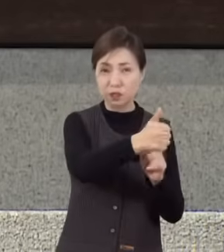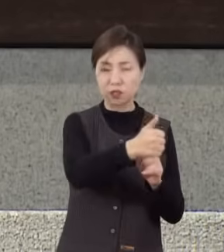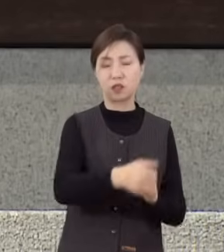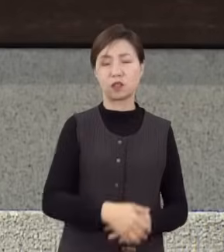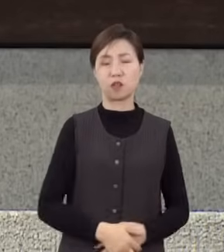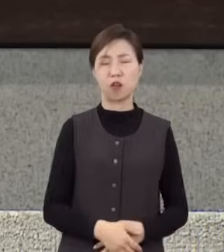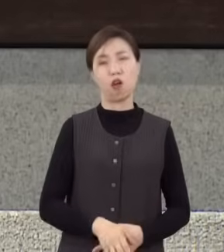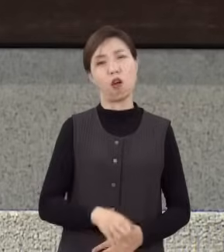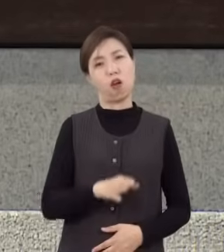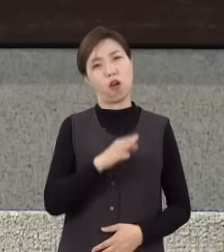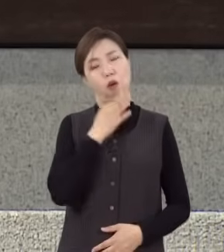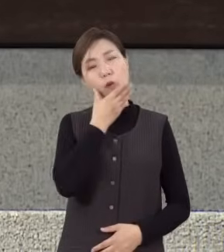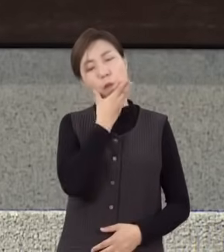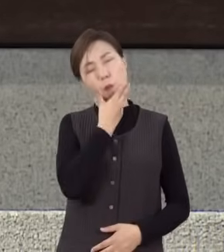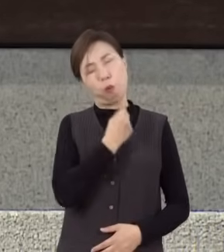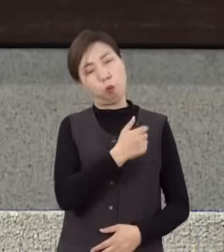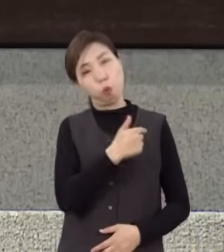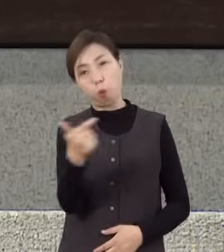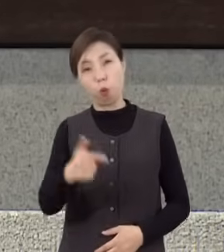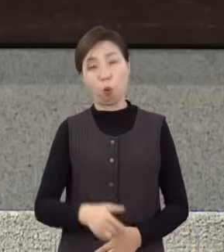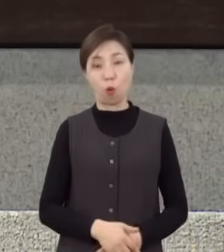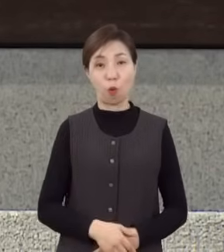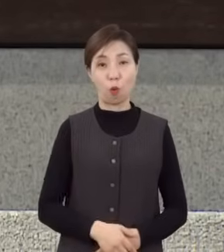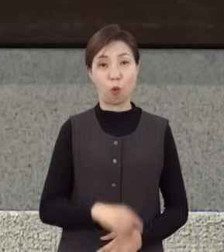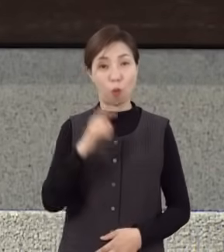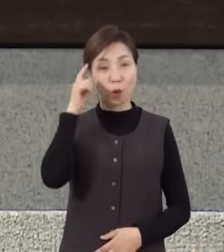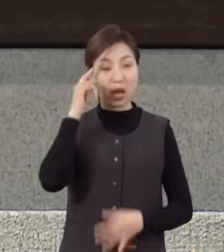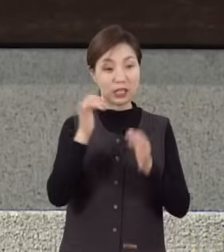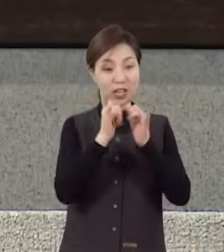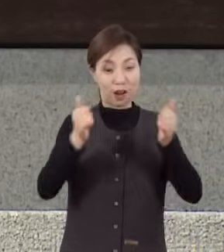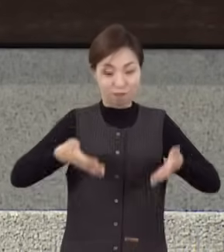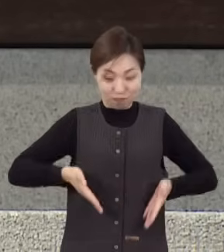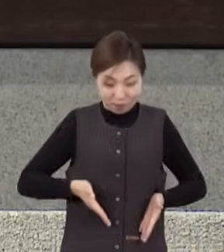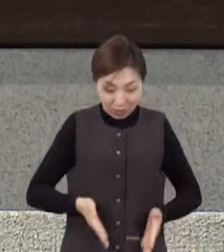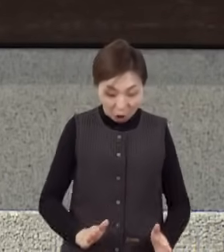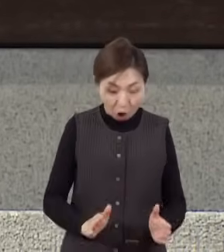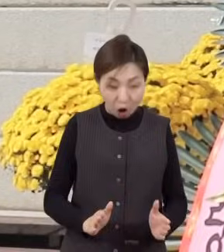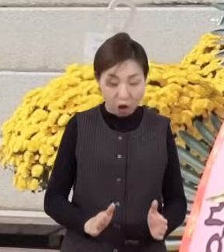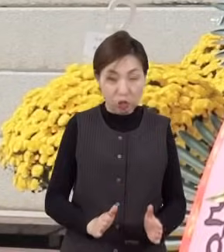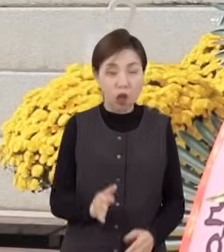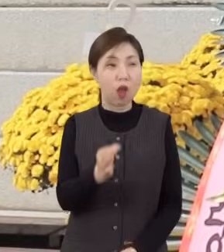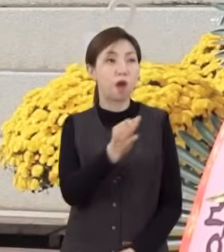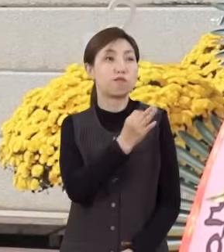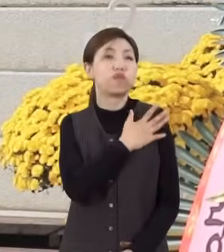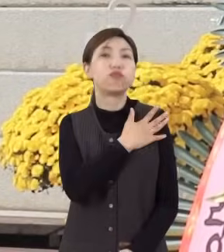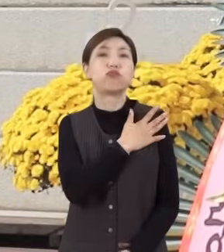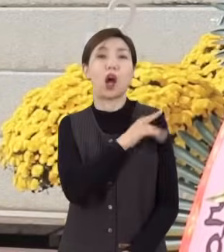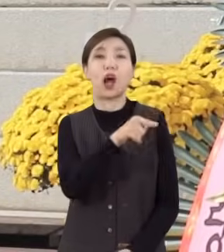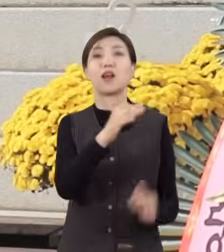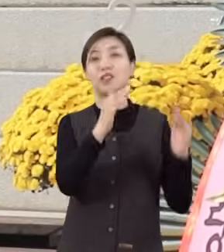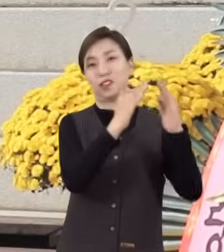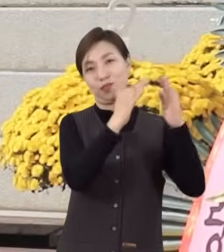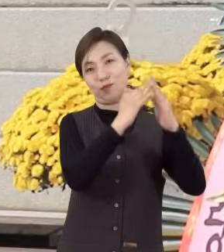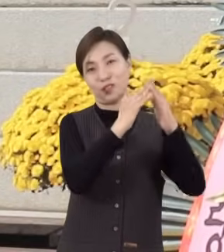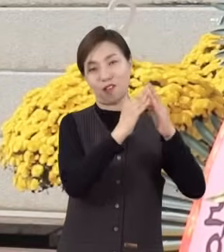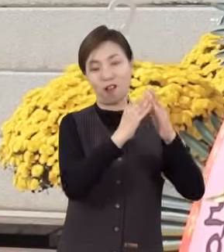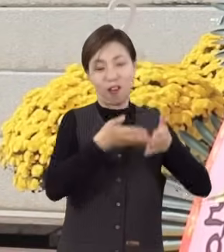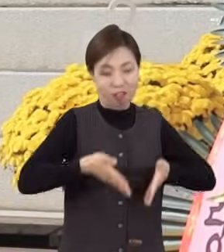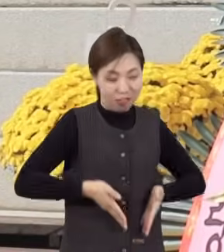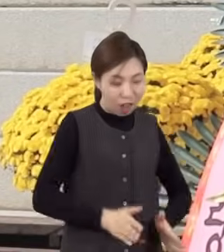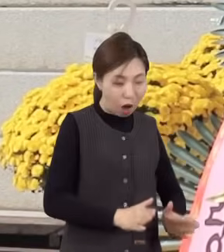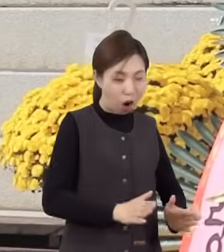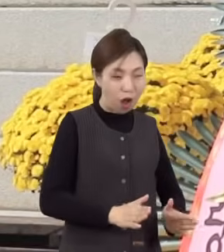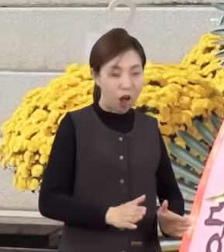때 어떤 집에 태어났어요? 엄청 부잣집에 태어나고, 죽을 때까지 부자로 살면서 뭘